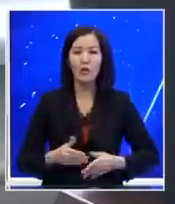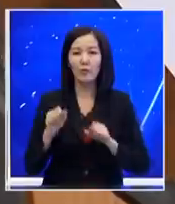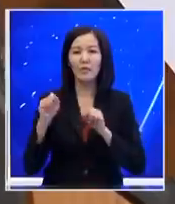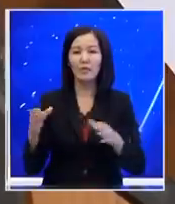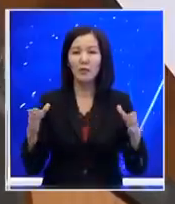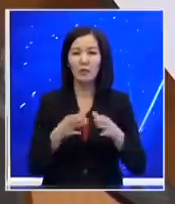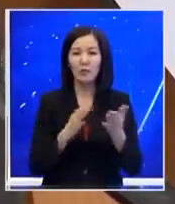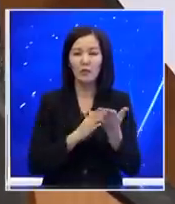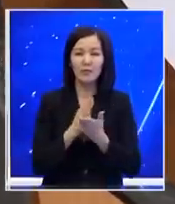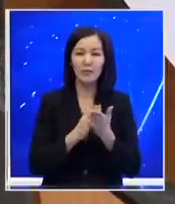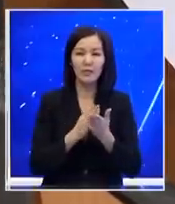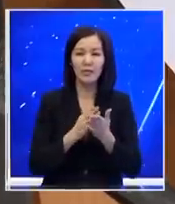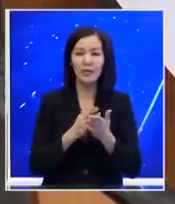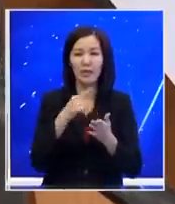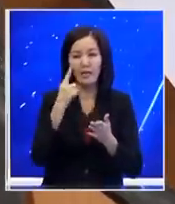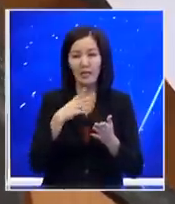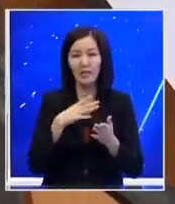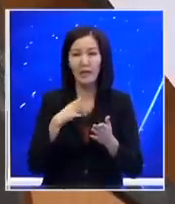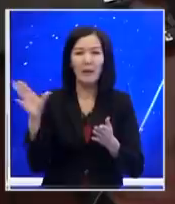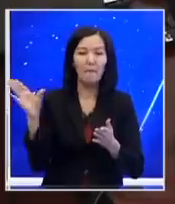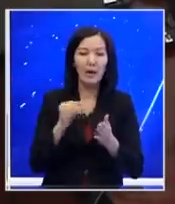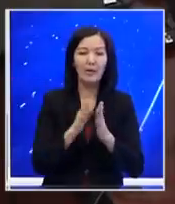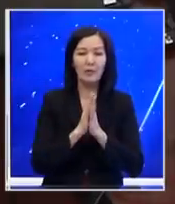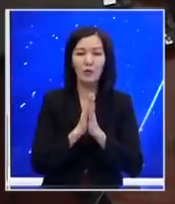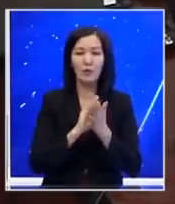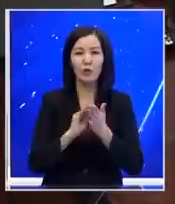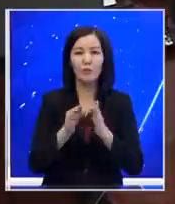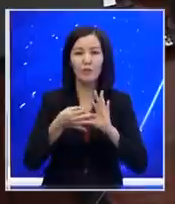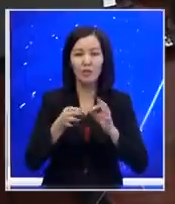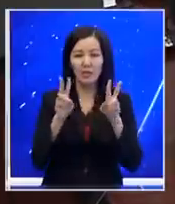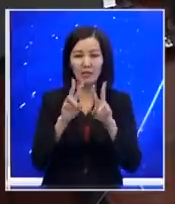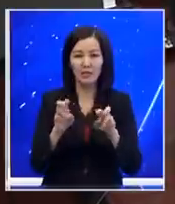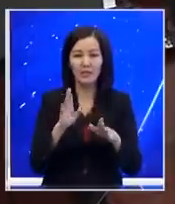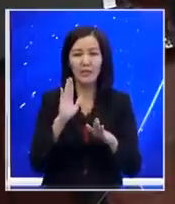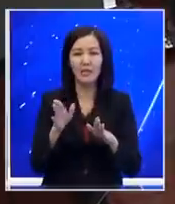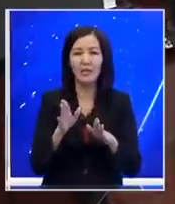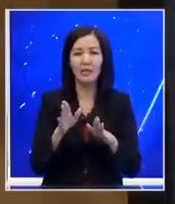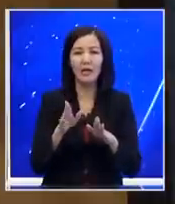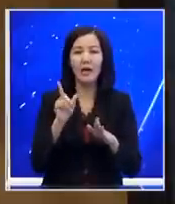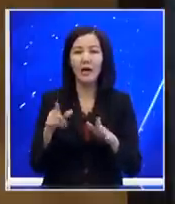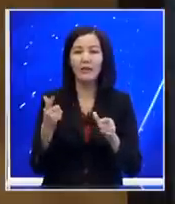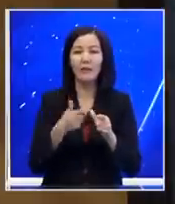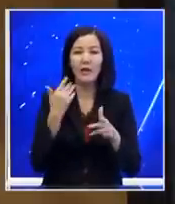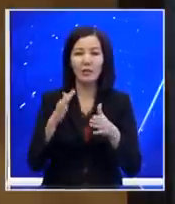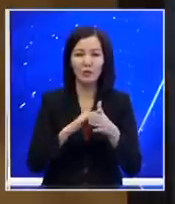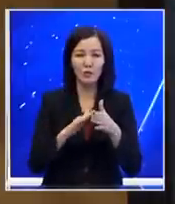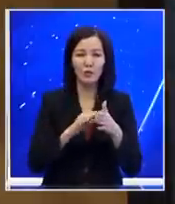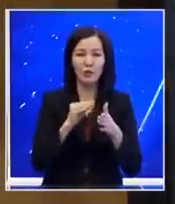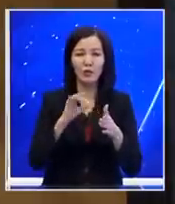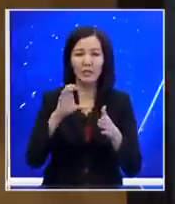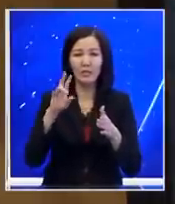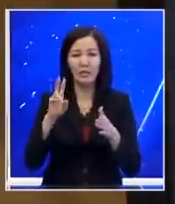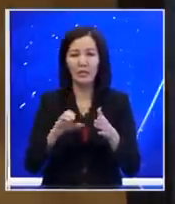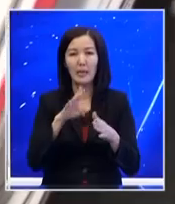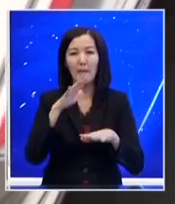сақтандыру қорының қызметкерлері ескертеді. Енді барлық өтінімдер мұқият сүзгіден өтеді. Оның ішінде адамның аты-жөні, ЖСН мен